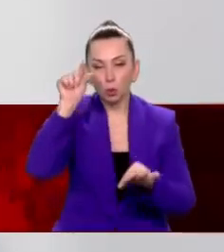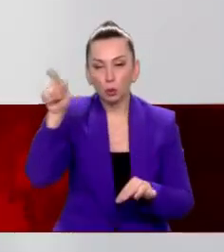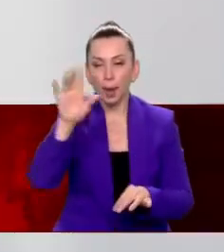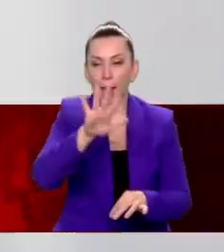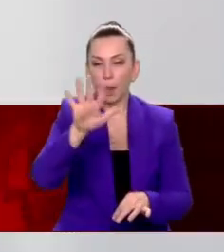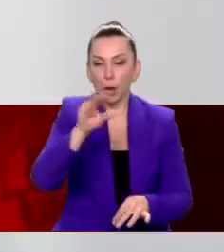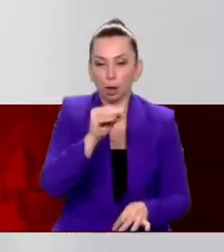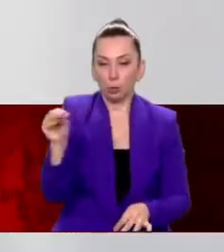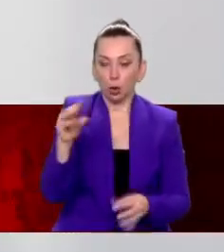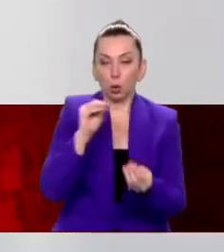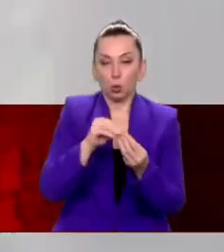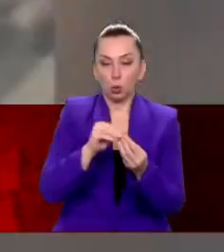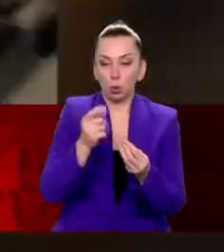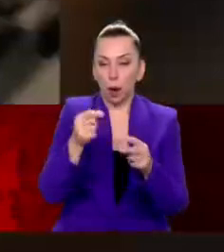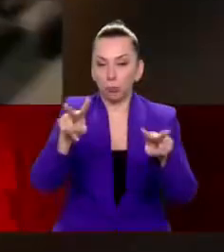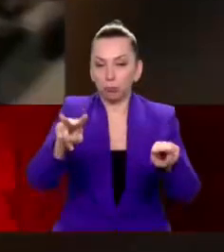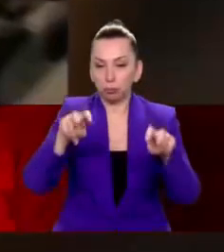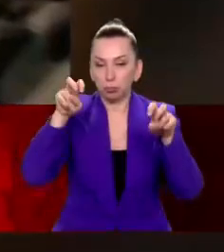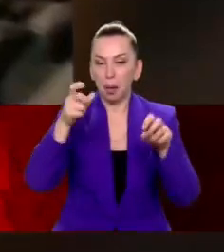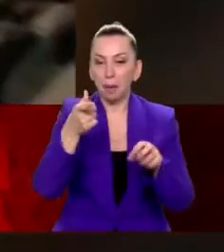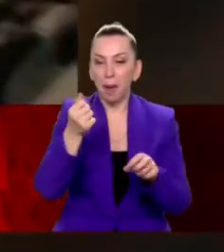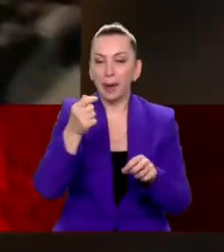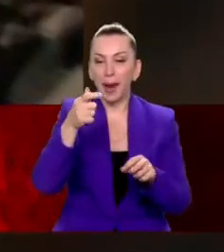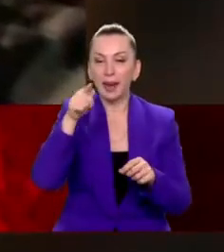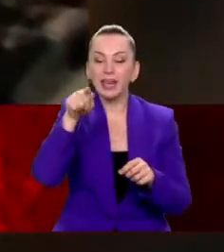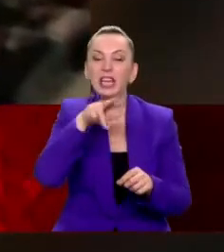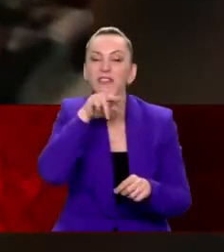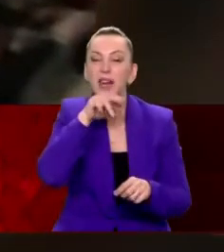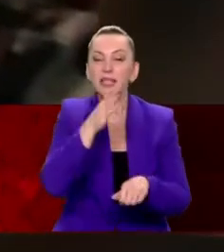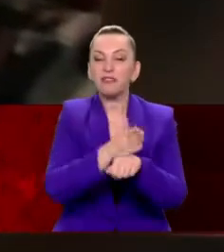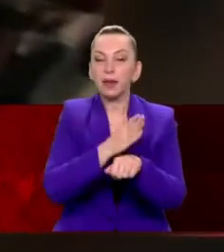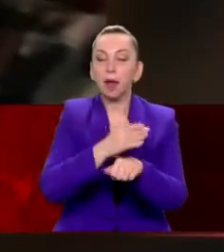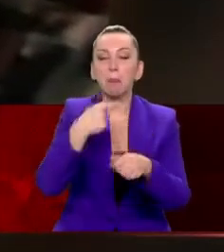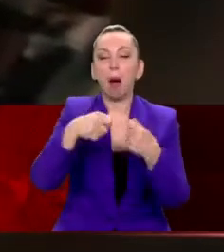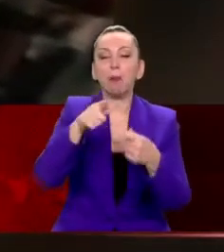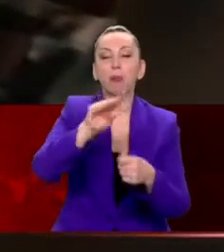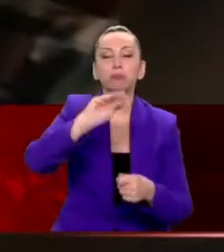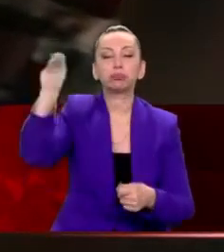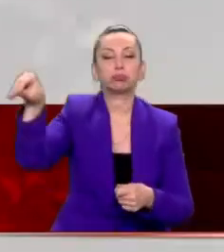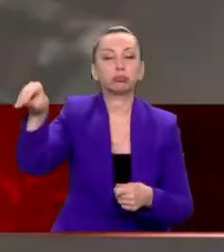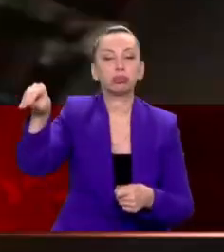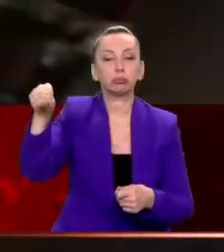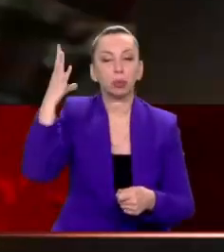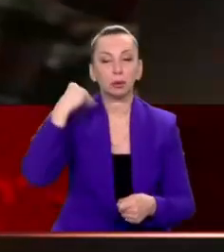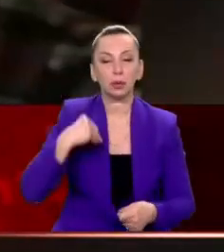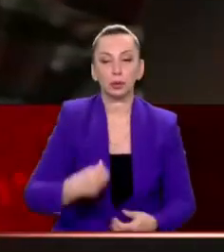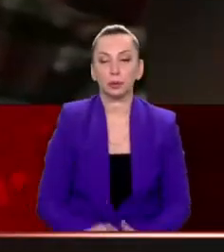55 milyon lira suç geliri elde ettiği ve parayı bir Türk asıllı Fransız vatandaşının hesabına yatırdıkları tespit edildi